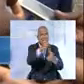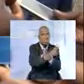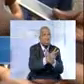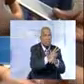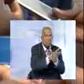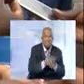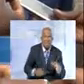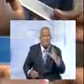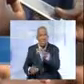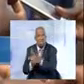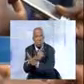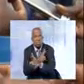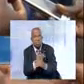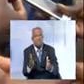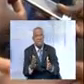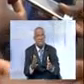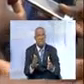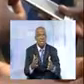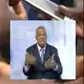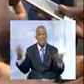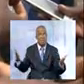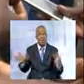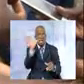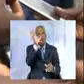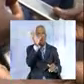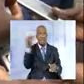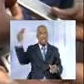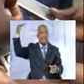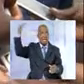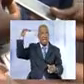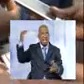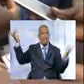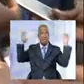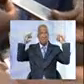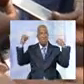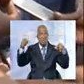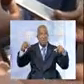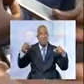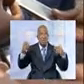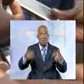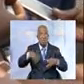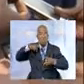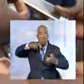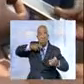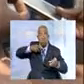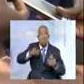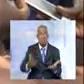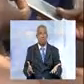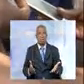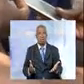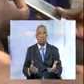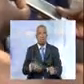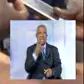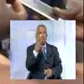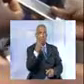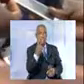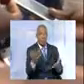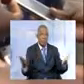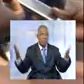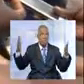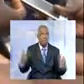à deux décès. Et puis par la suite, jusqu'au 15, il y a eu des événements presque identiques. Nos